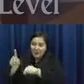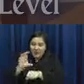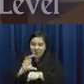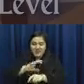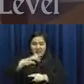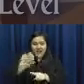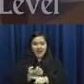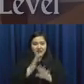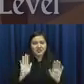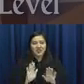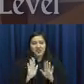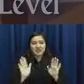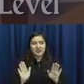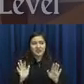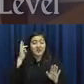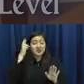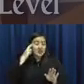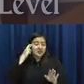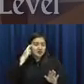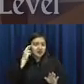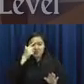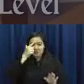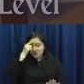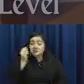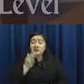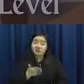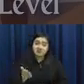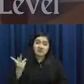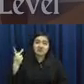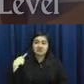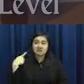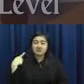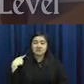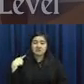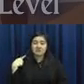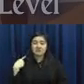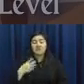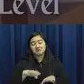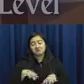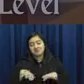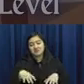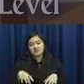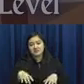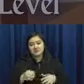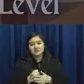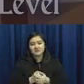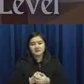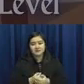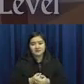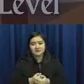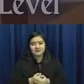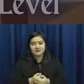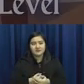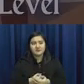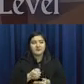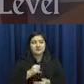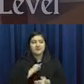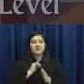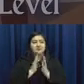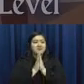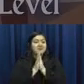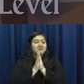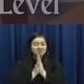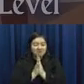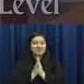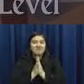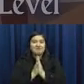Anong rason? Eh, kasi yung ano ng work namin, ako'y nananalangin, mga kapatid, na why wag gawin ng Diyos sa'yo, Yung trabaho pala na